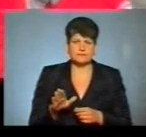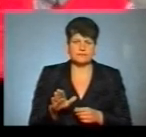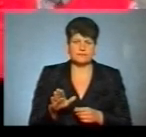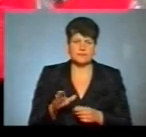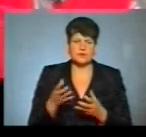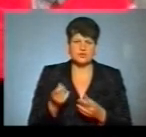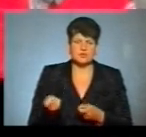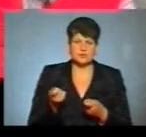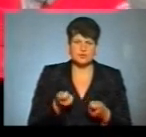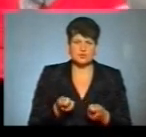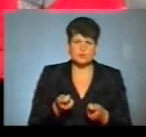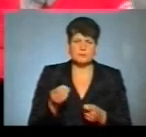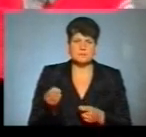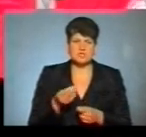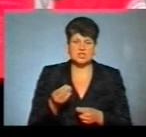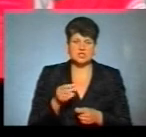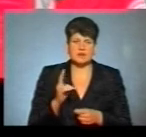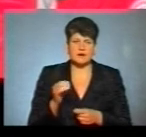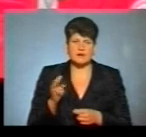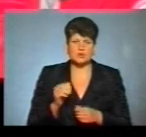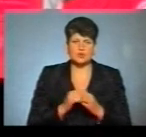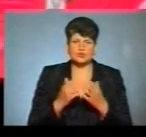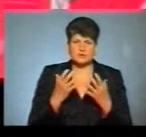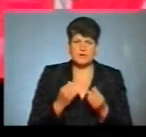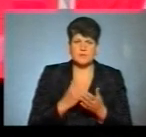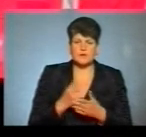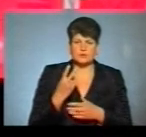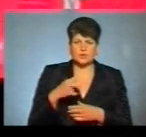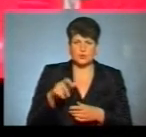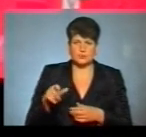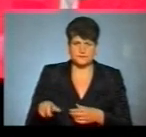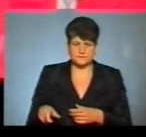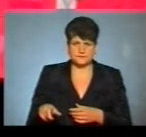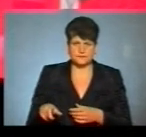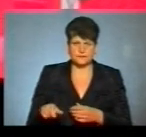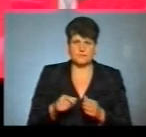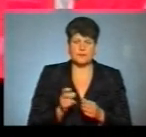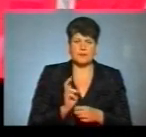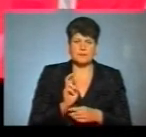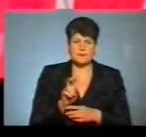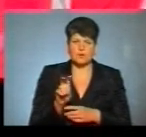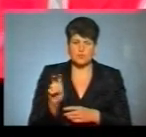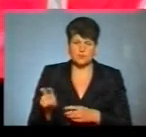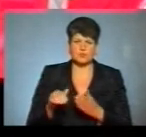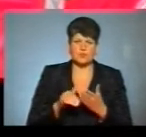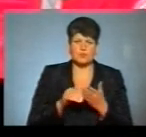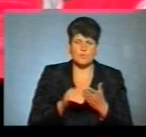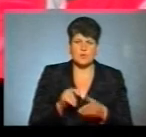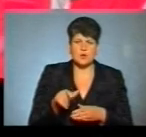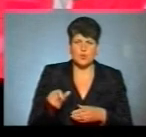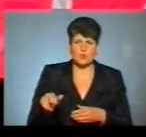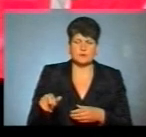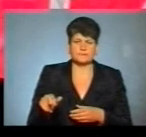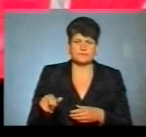і несу ще пшеничну кашу. Кожного дня я маю по двоє чоловік. Ходжу, допомагаю